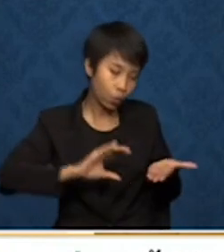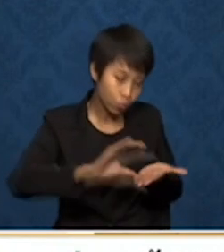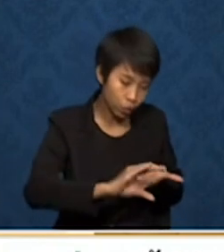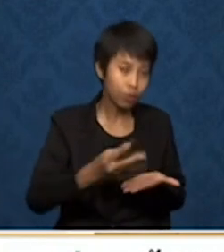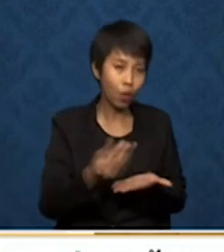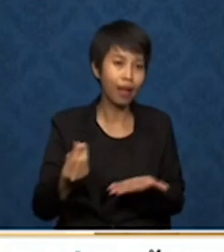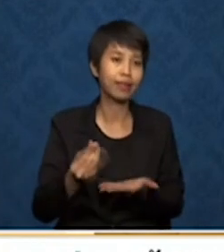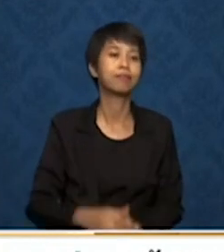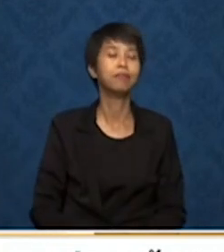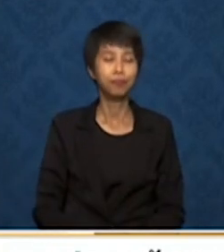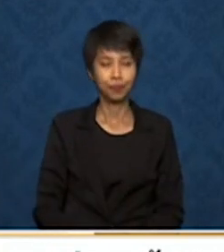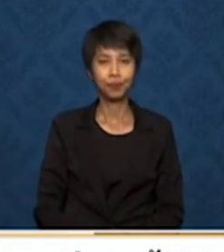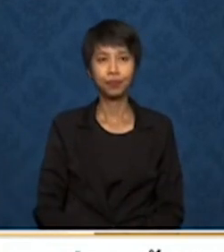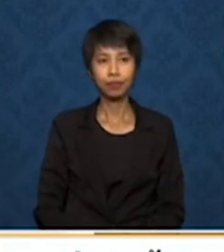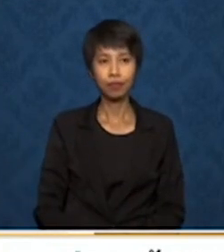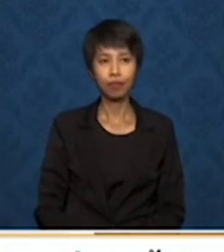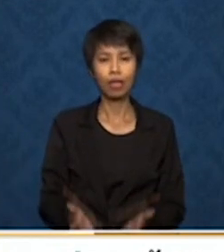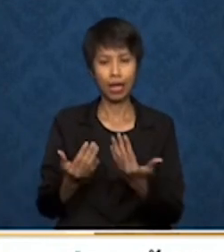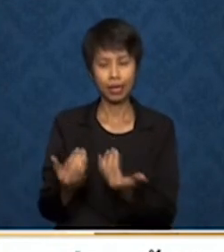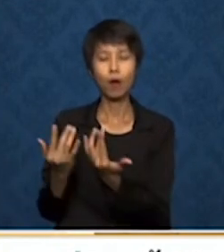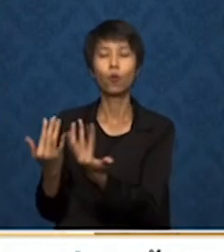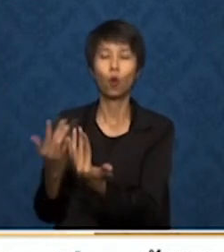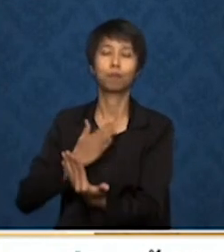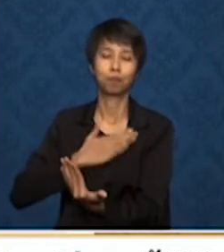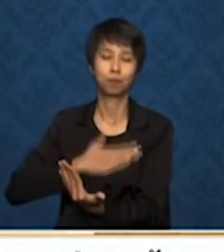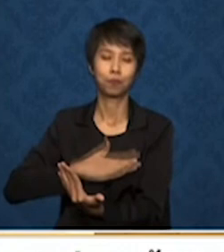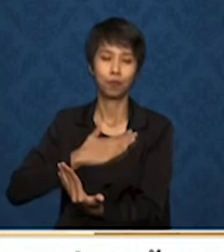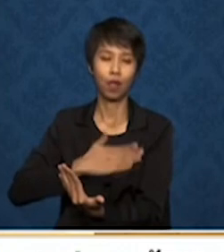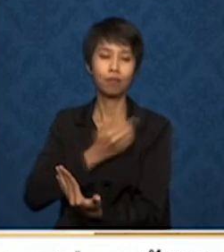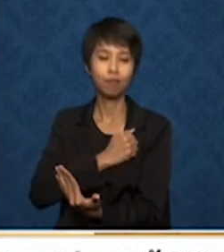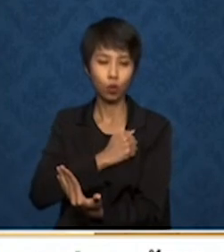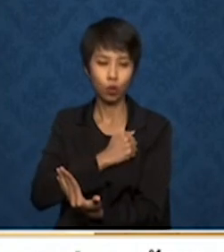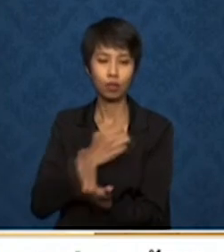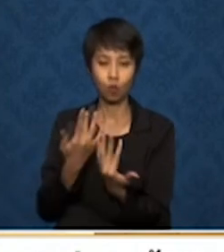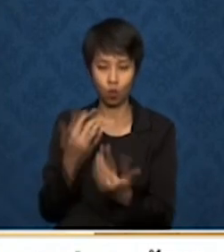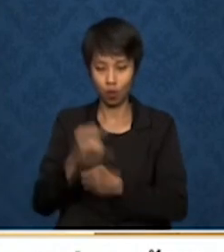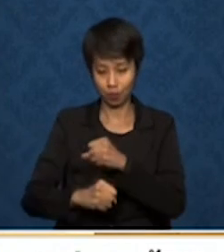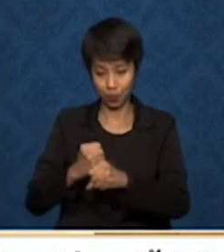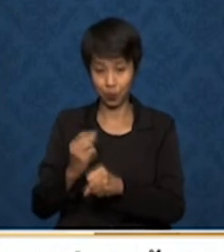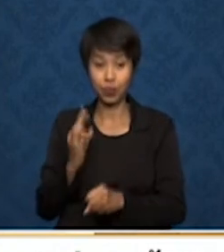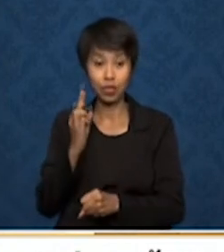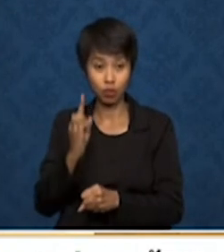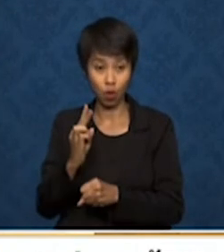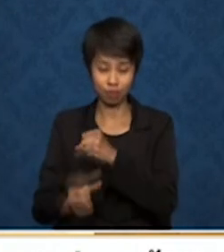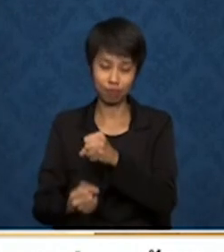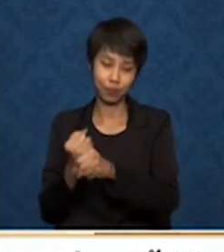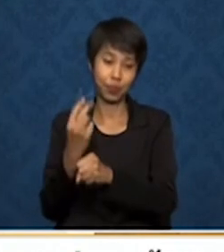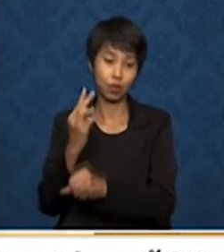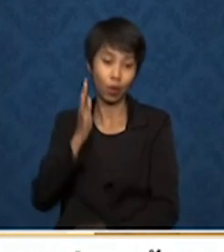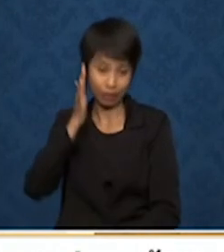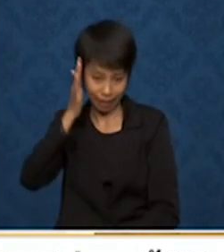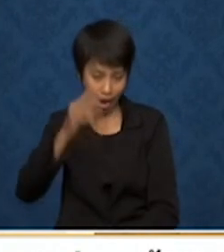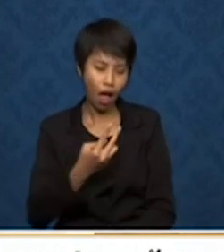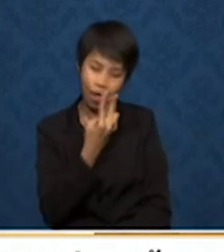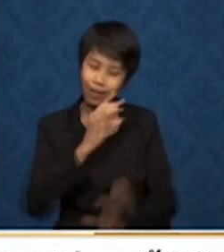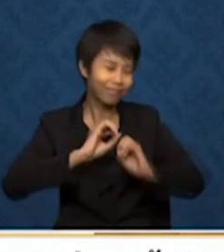ขที่จับตองไม่ได้เพรฉนั้นขอใหทานอดใจนะครับผมเชื่อว่าอี 2 ปีขางหน้าเราจะเห็นเงินลงทุนเข้ามาใน